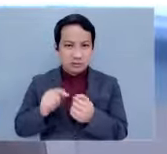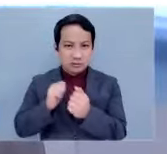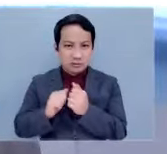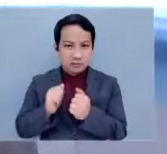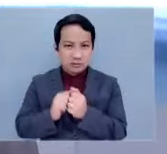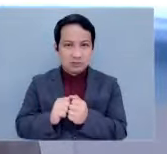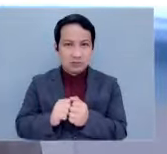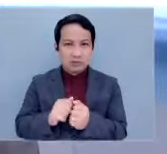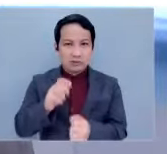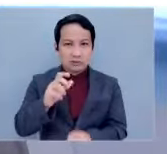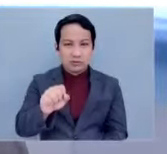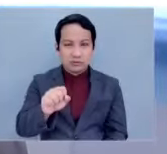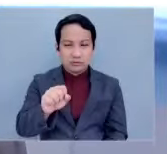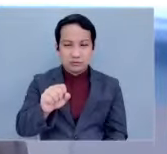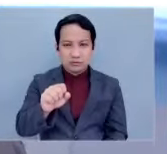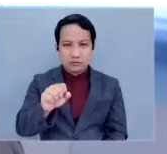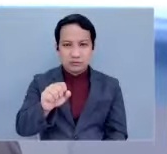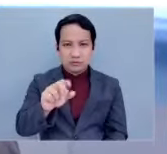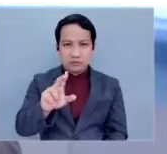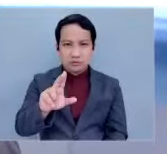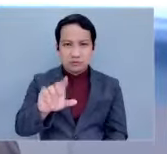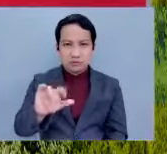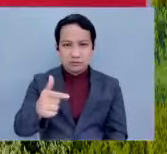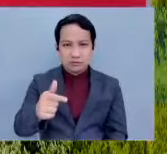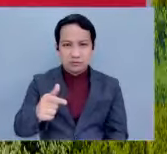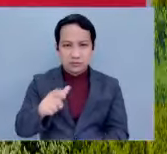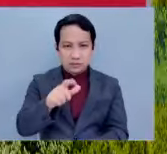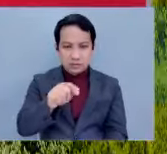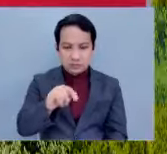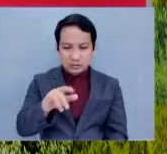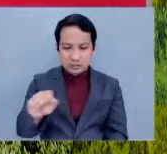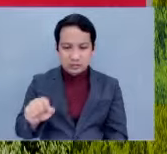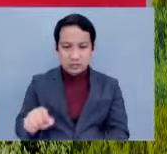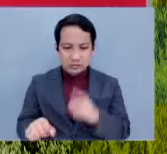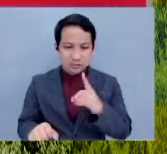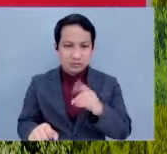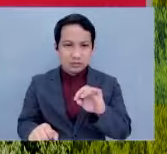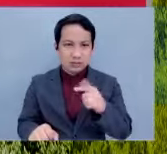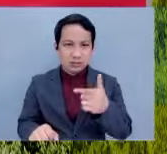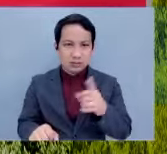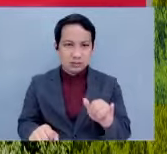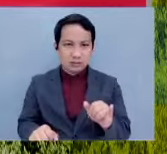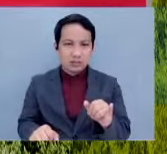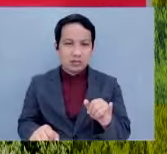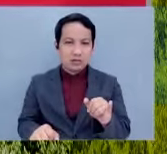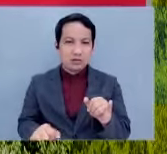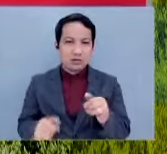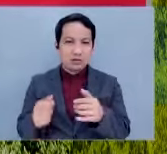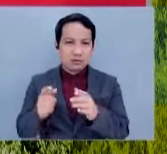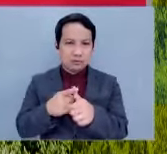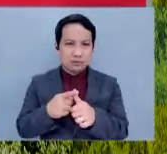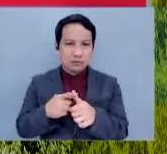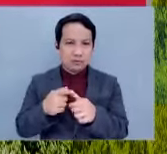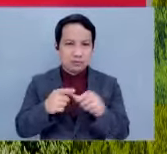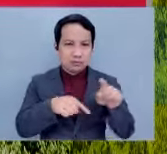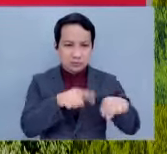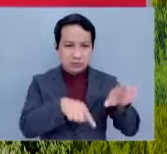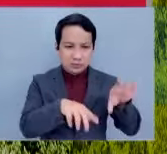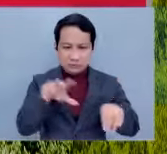o sulog. Ano? Pero nabanggit mo rin yung ati-atihan, yung dinagyang. Ano ba yung mga pinakapangunahing pagkakaiba nito doon sa